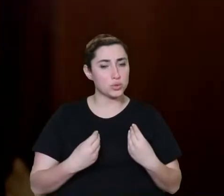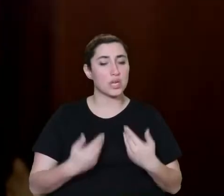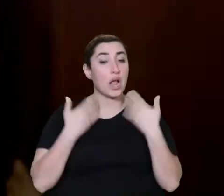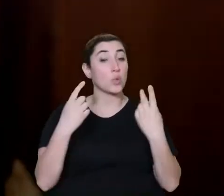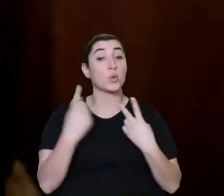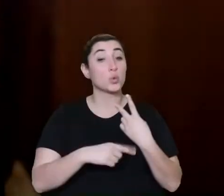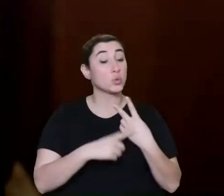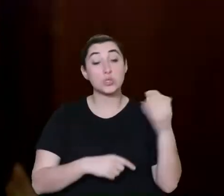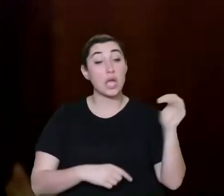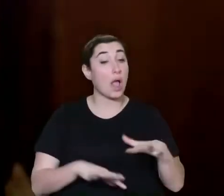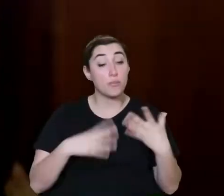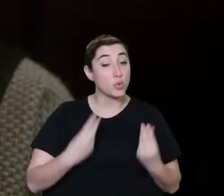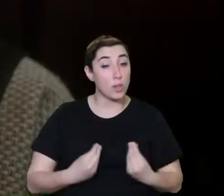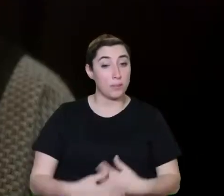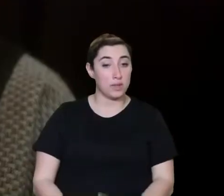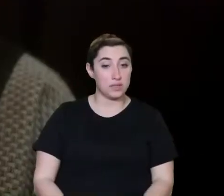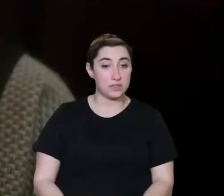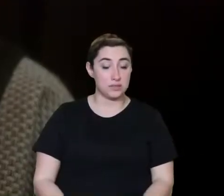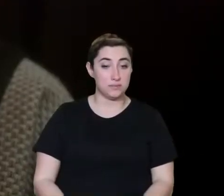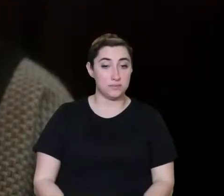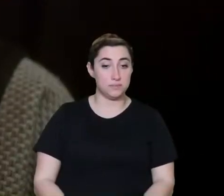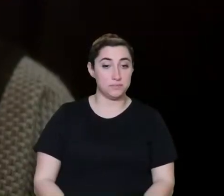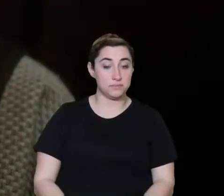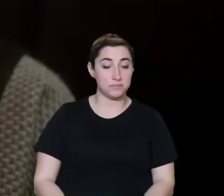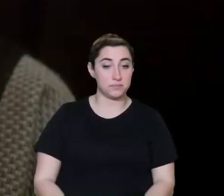Kadı Yunus da döner.